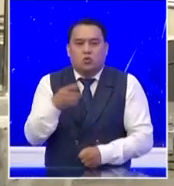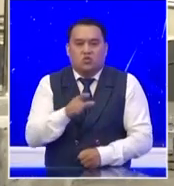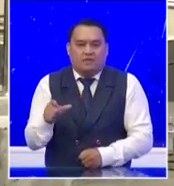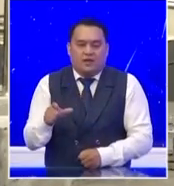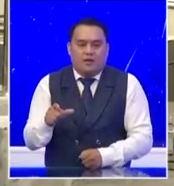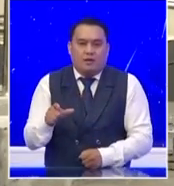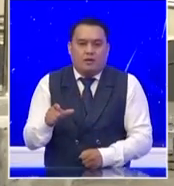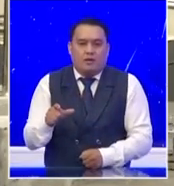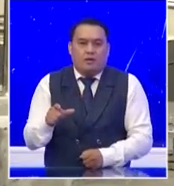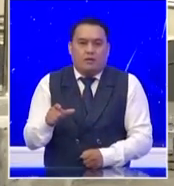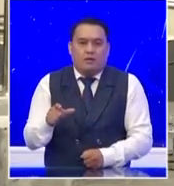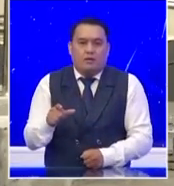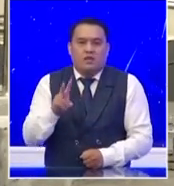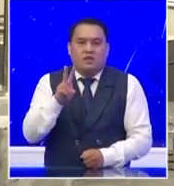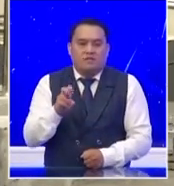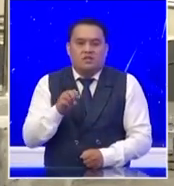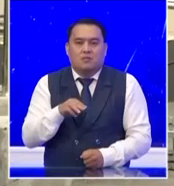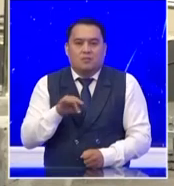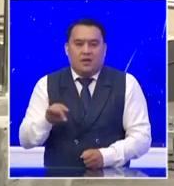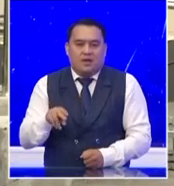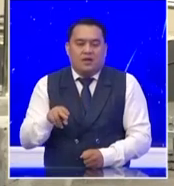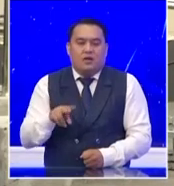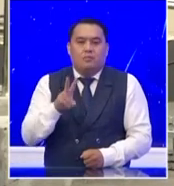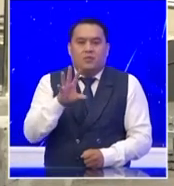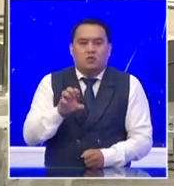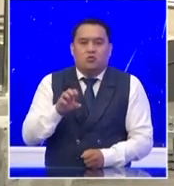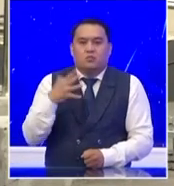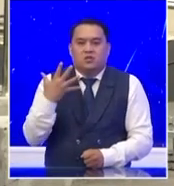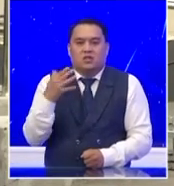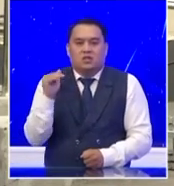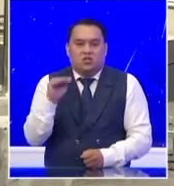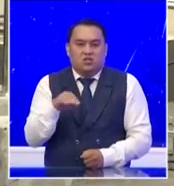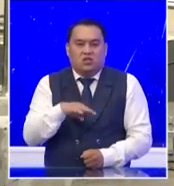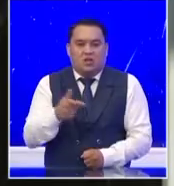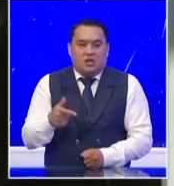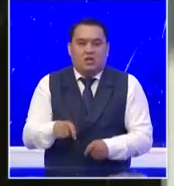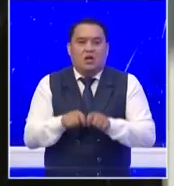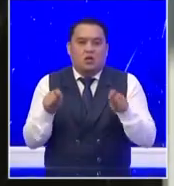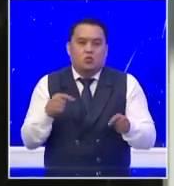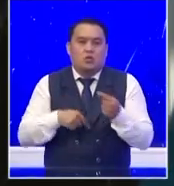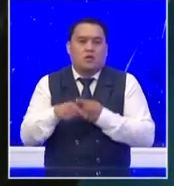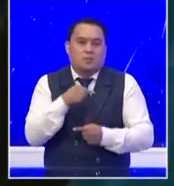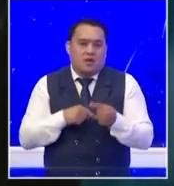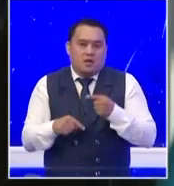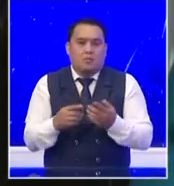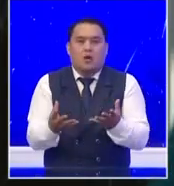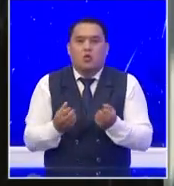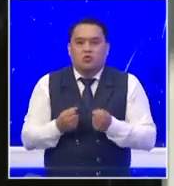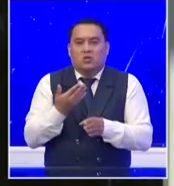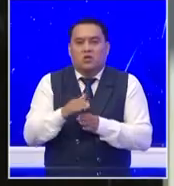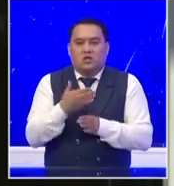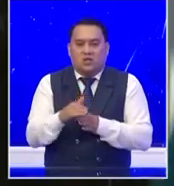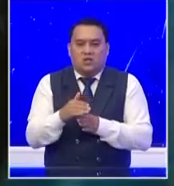уже по 200 МРП, это по 550 тысяч тенге, открыли собственное дело. Также получили